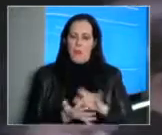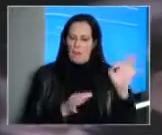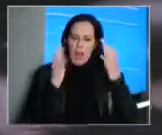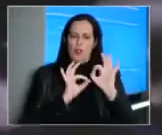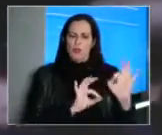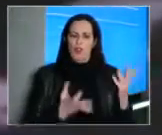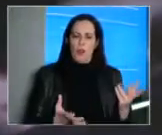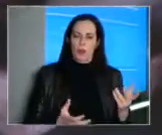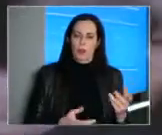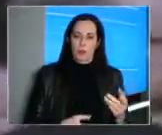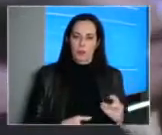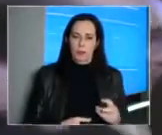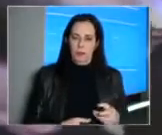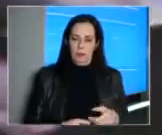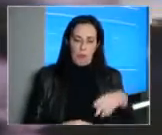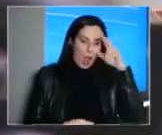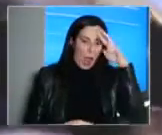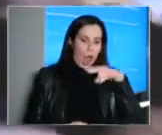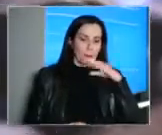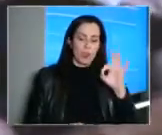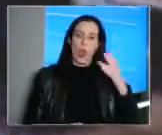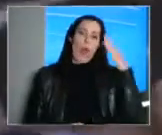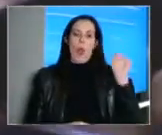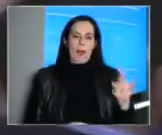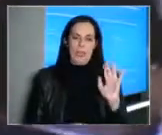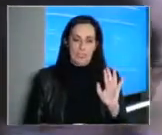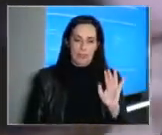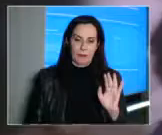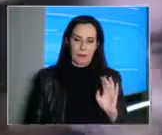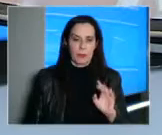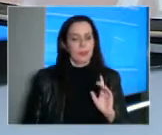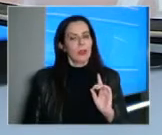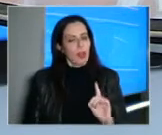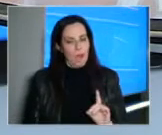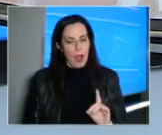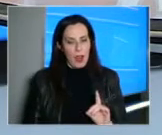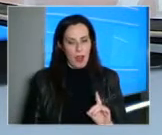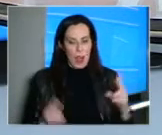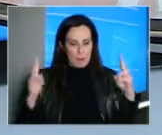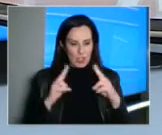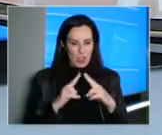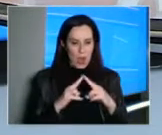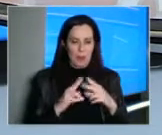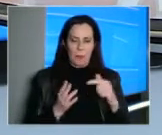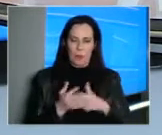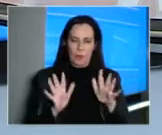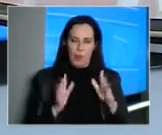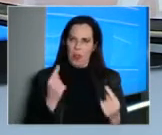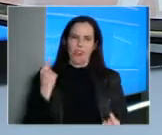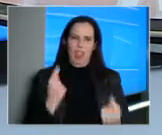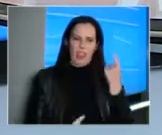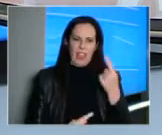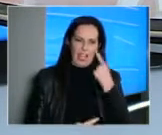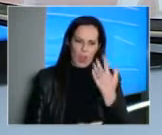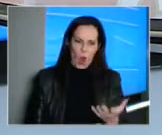באופן שלדעתי אביו היה יכול רק לחלום על זה. אז תשמע, בכל זאת, הפסגה, היות וזה כל כך נדיר